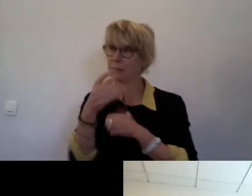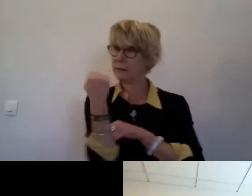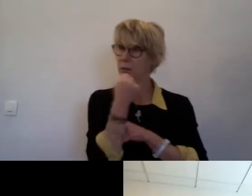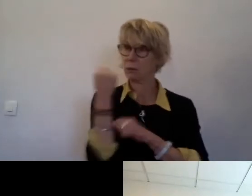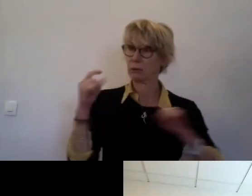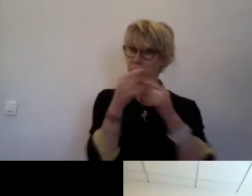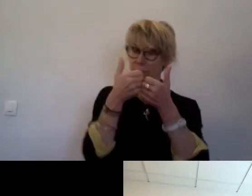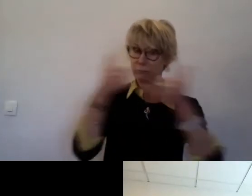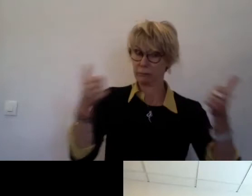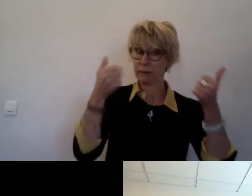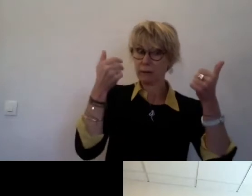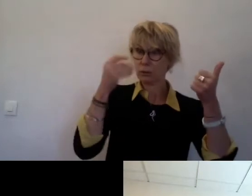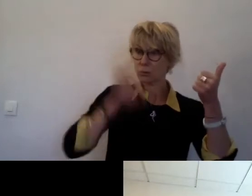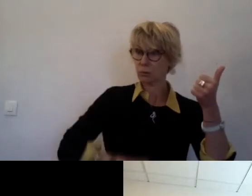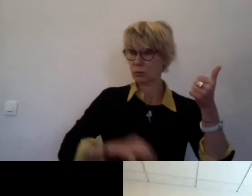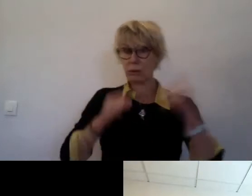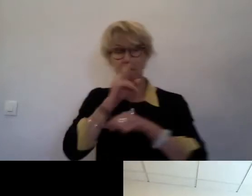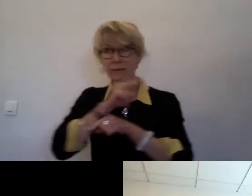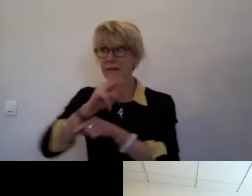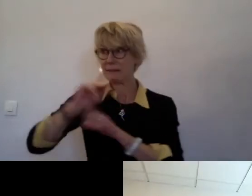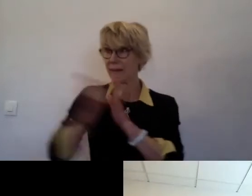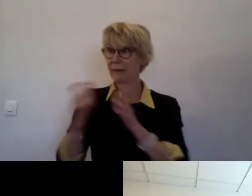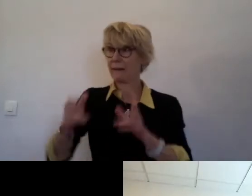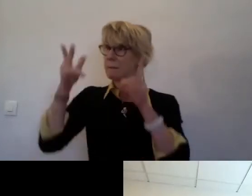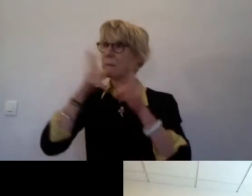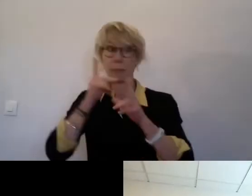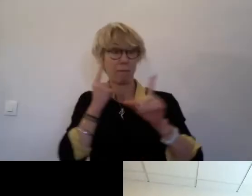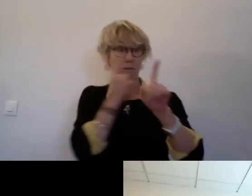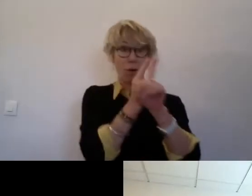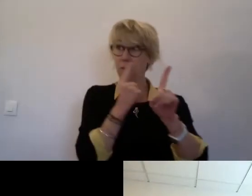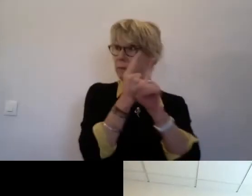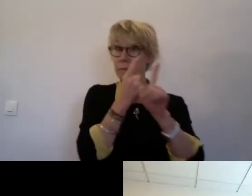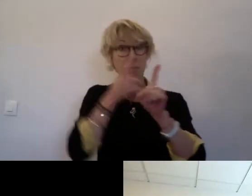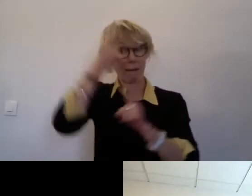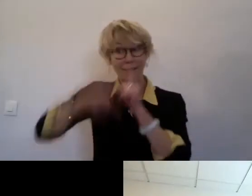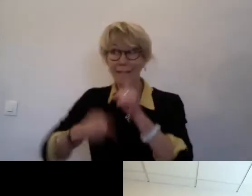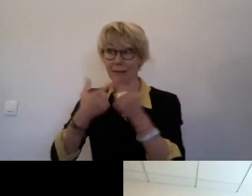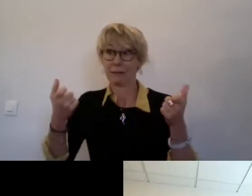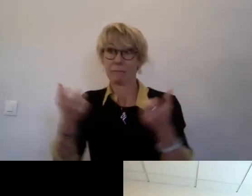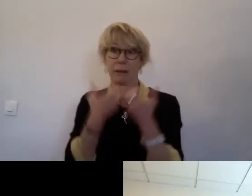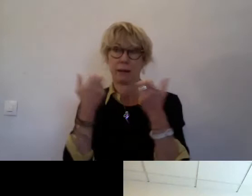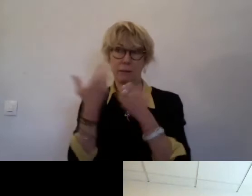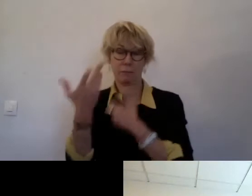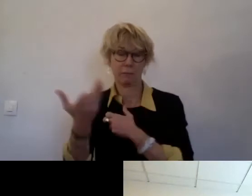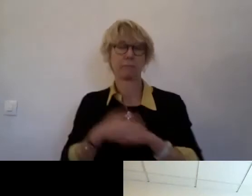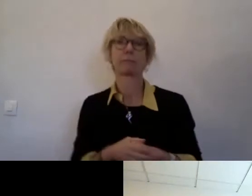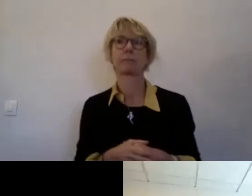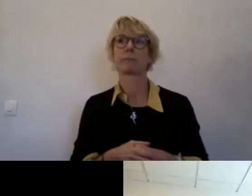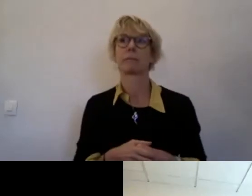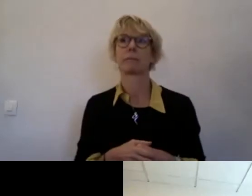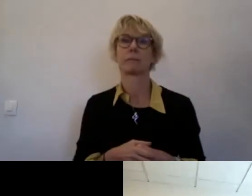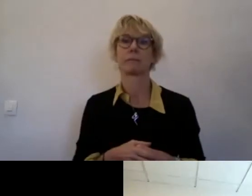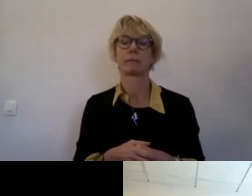certains centres, à certains moments, les visites étaient interdites dans une unité, un service, mais parfois aussi carrément au niveau de l'hôpital.